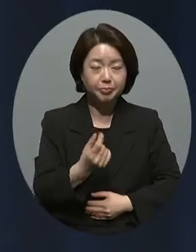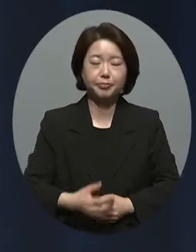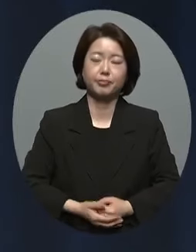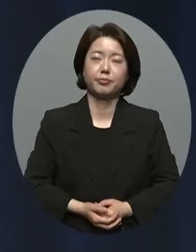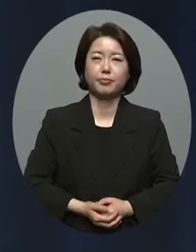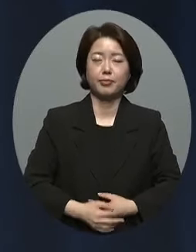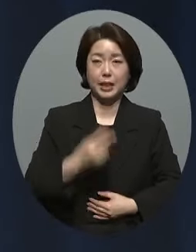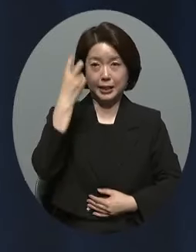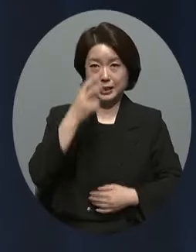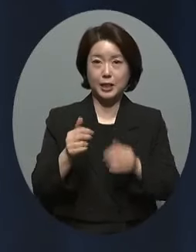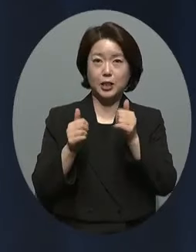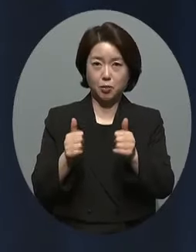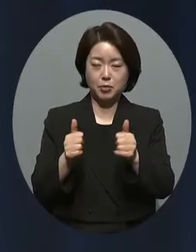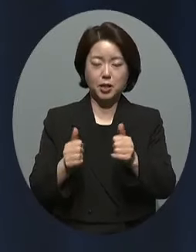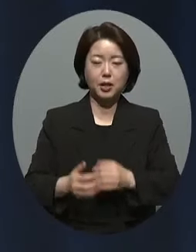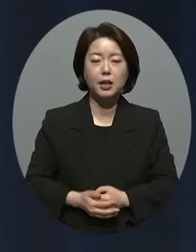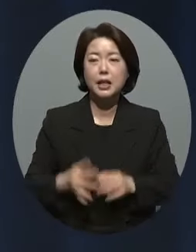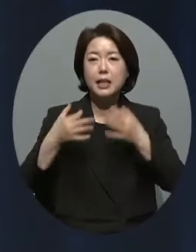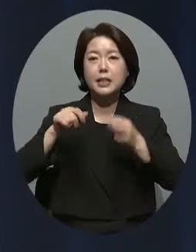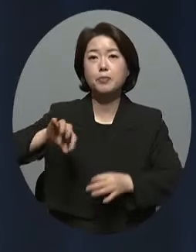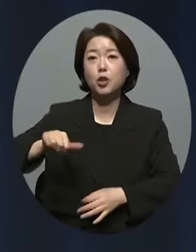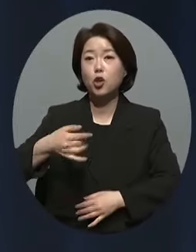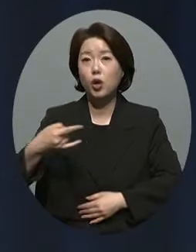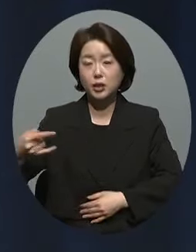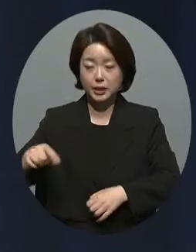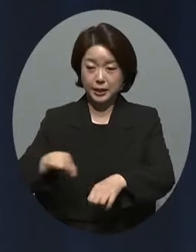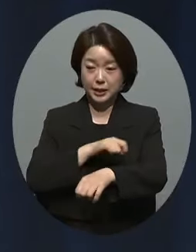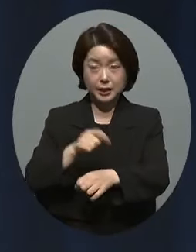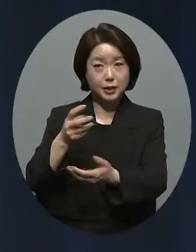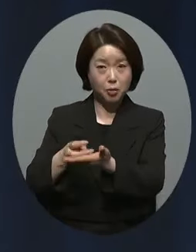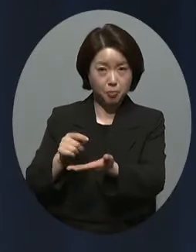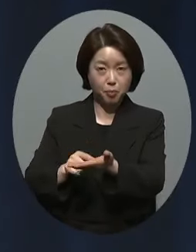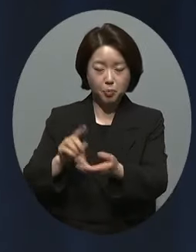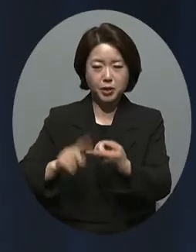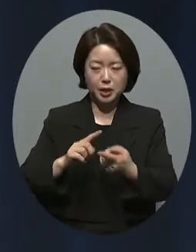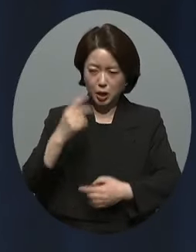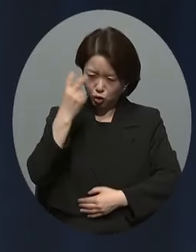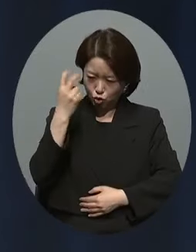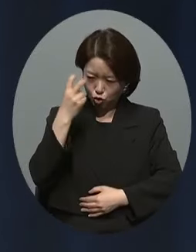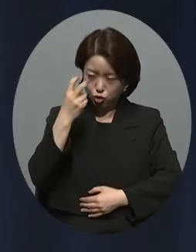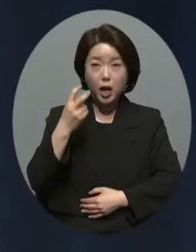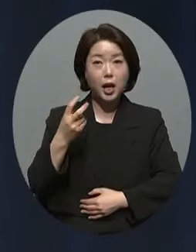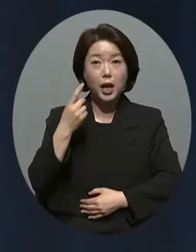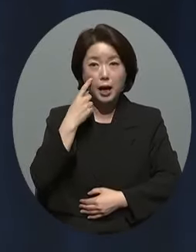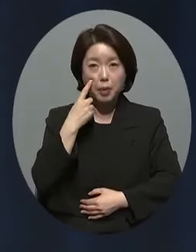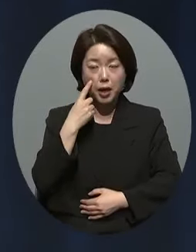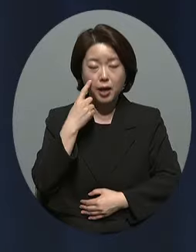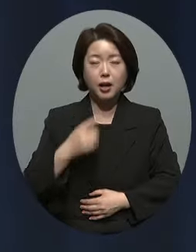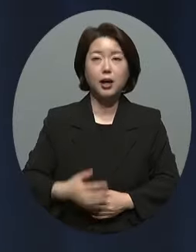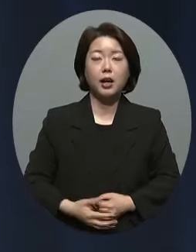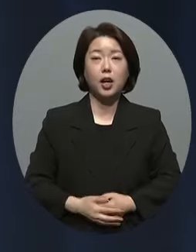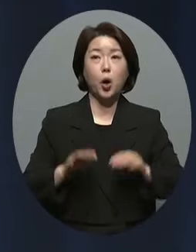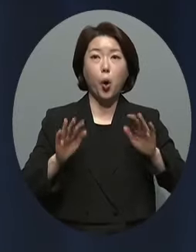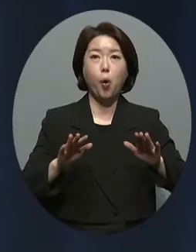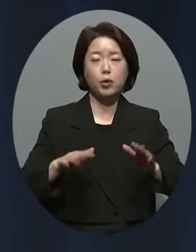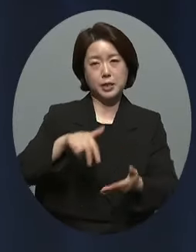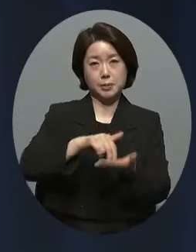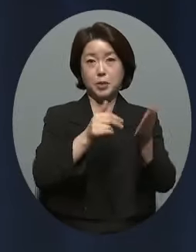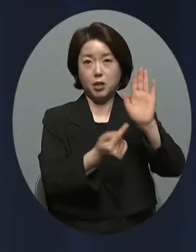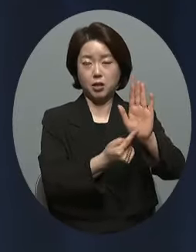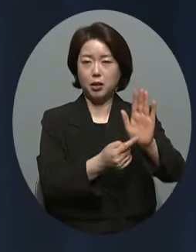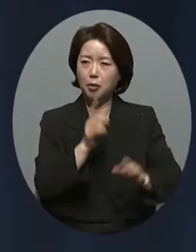검찰은 어 김건희여 명품배 수수 의혹 관련해서 수사에 착수를 하면서 오늘 회견에서도 과연 어떤 멘트가